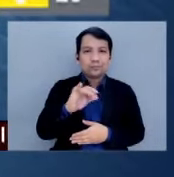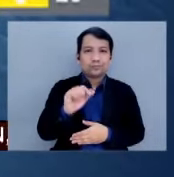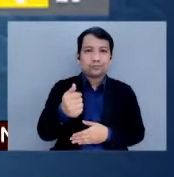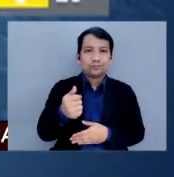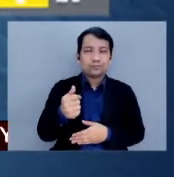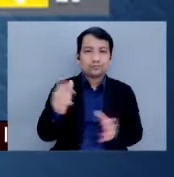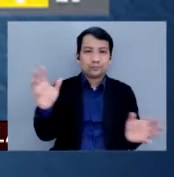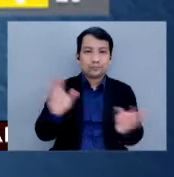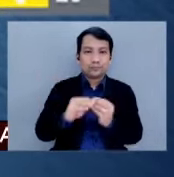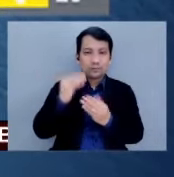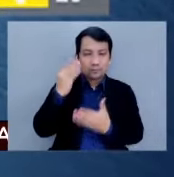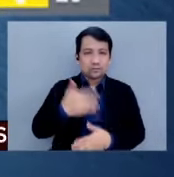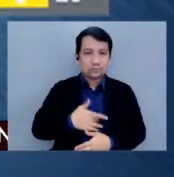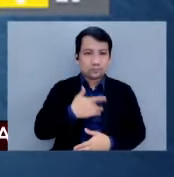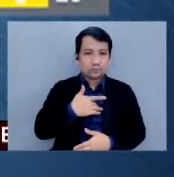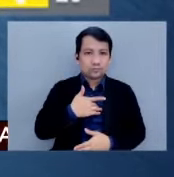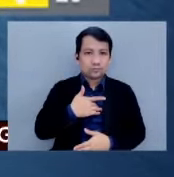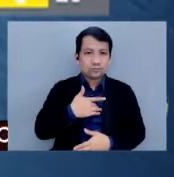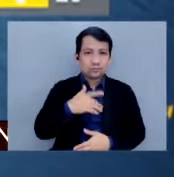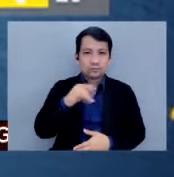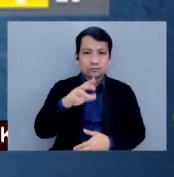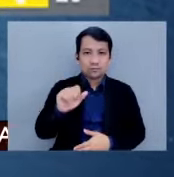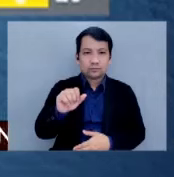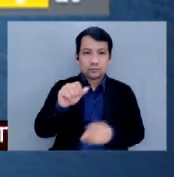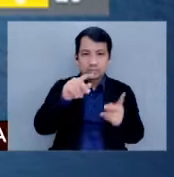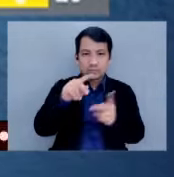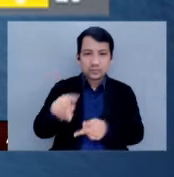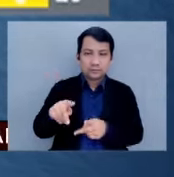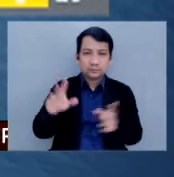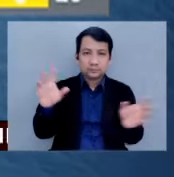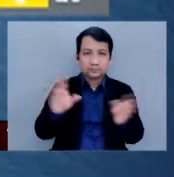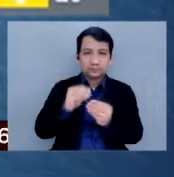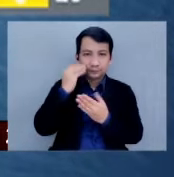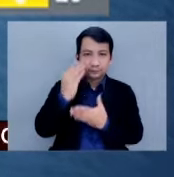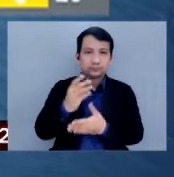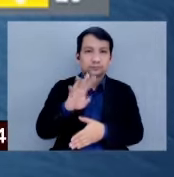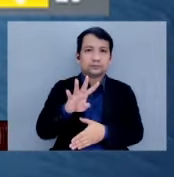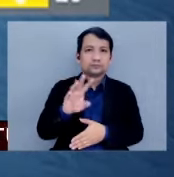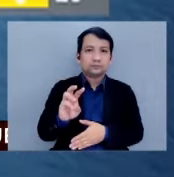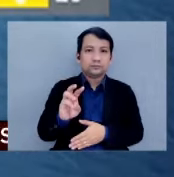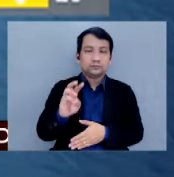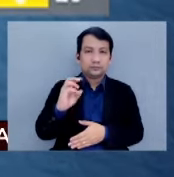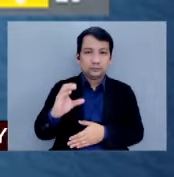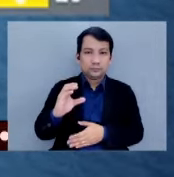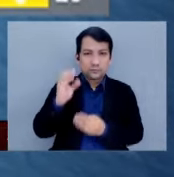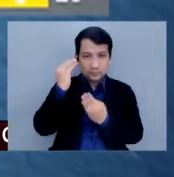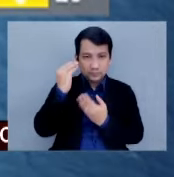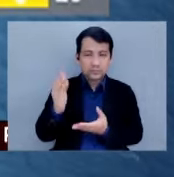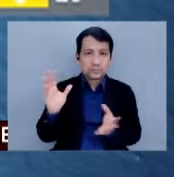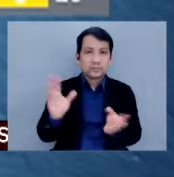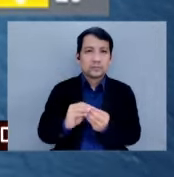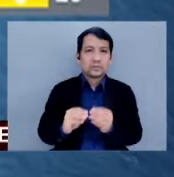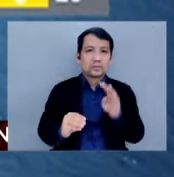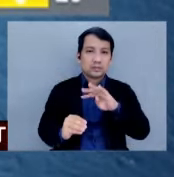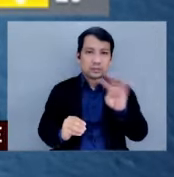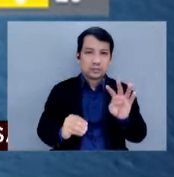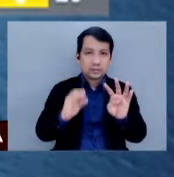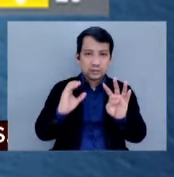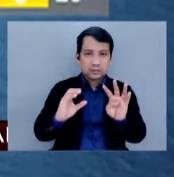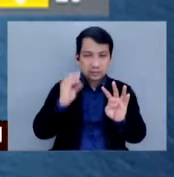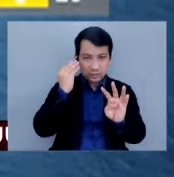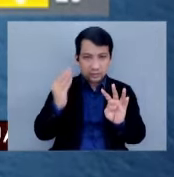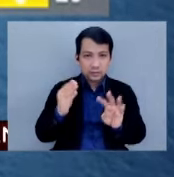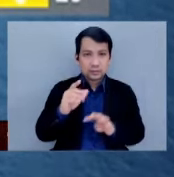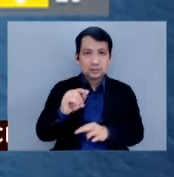na naramdaman sa Aburlan, Palawan na umabot sa 46 degrees Celsius, 44 degrees naman sa Tanawan,